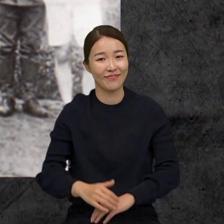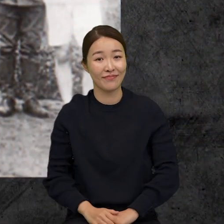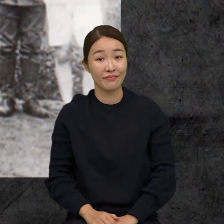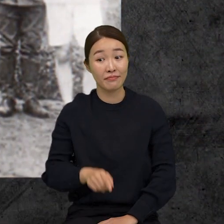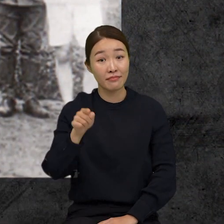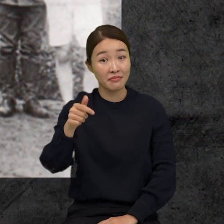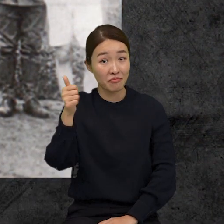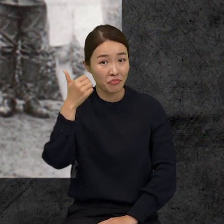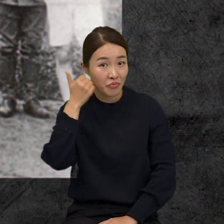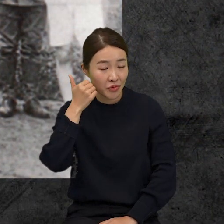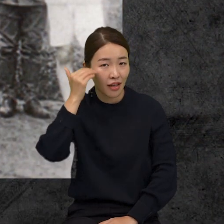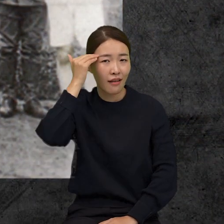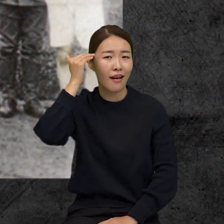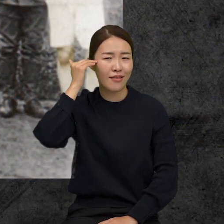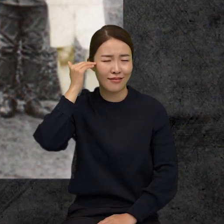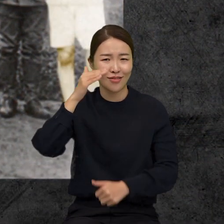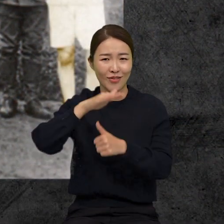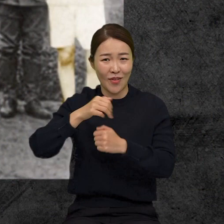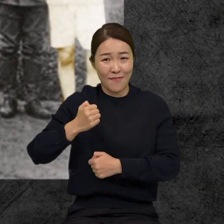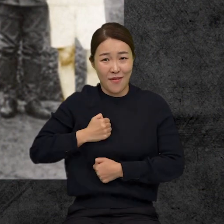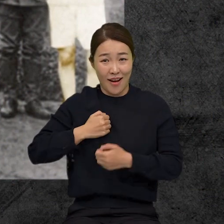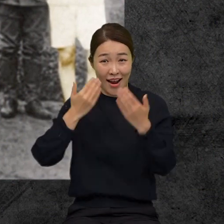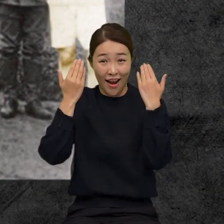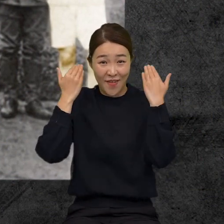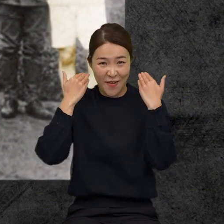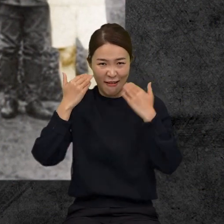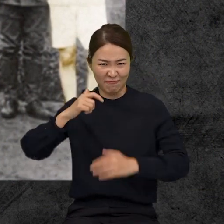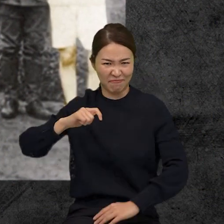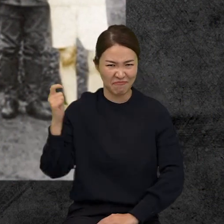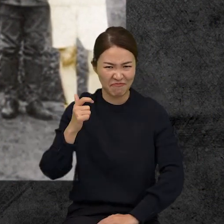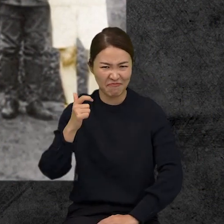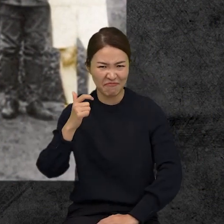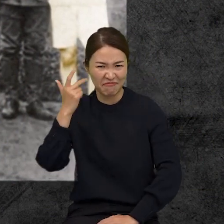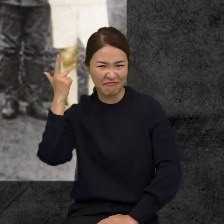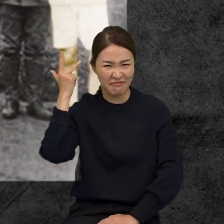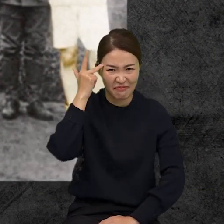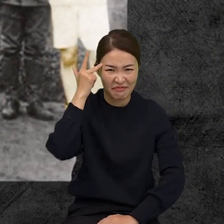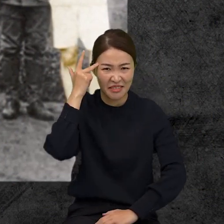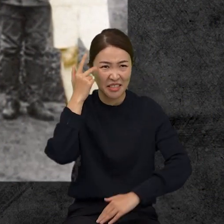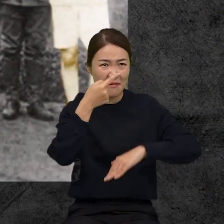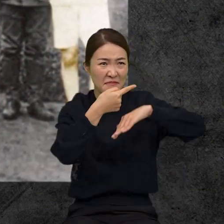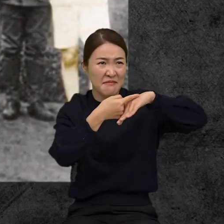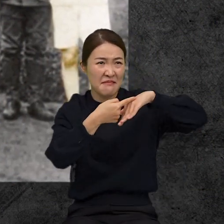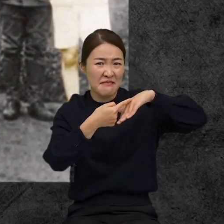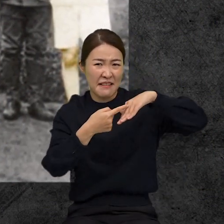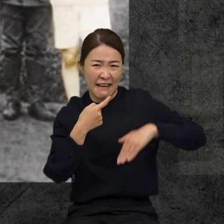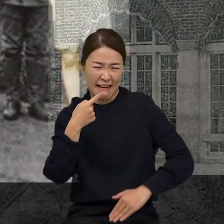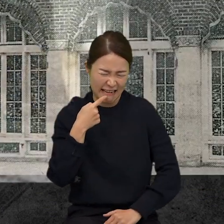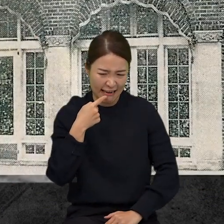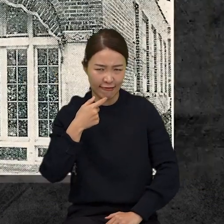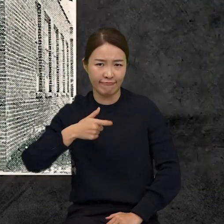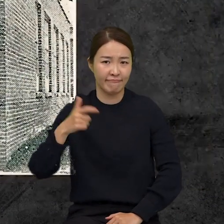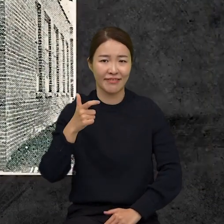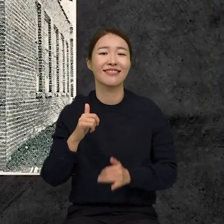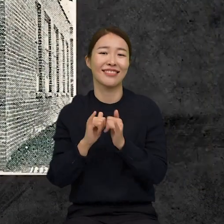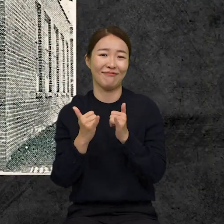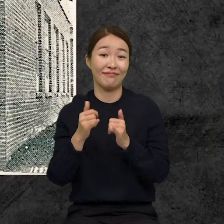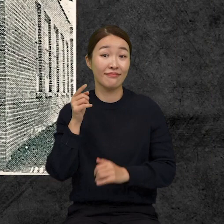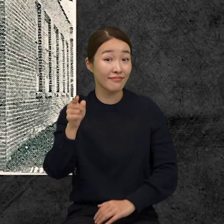정양필은 한인 소년병학교에서 강인한 상무정신과 민족의식을 익힌 인물이다.